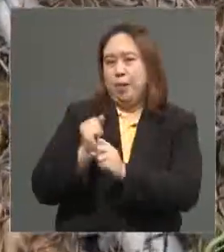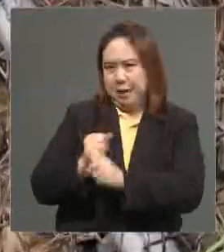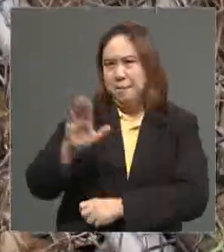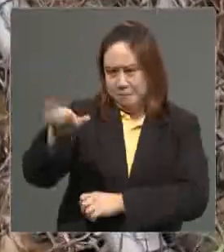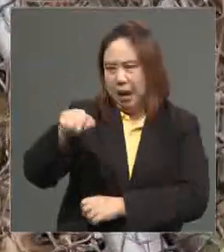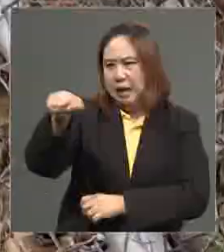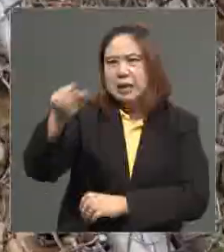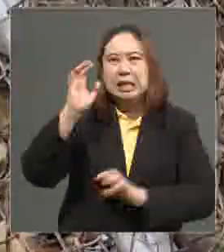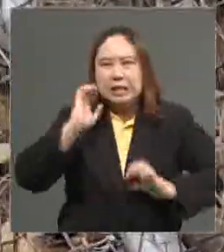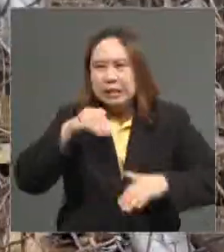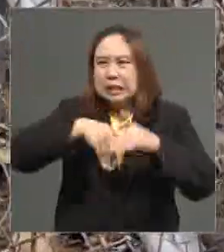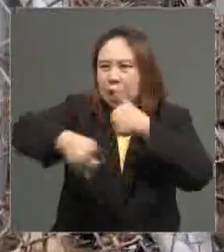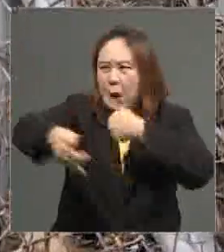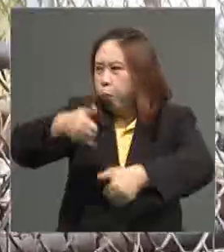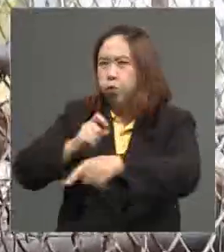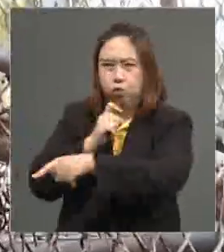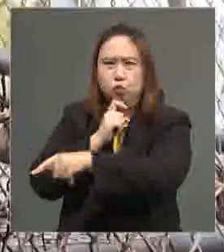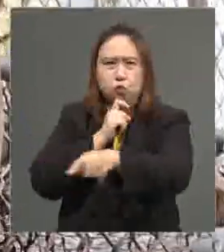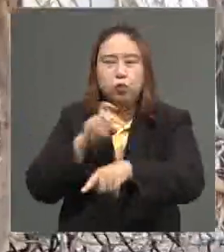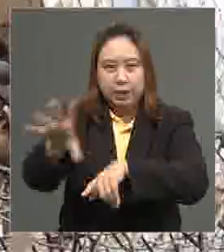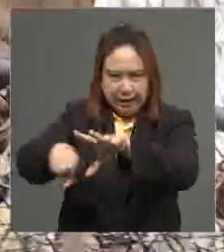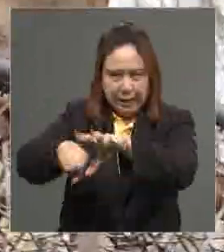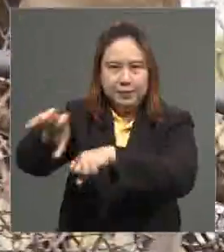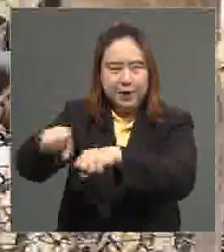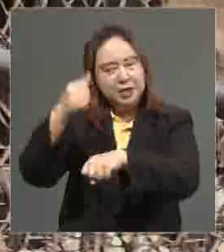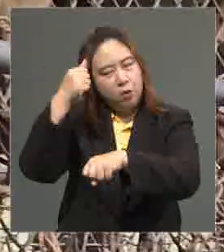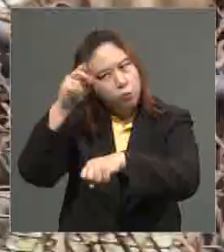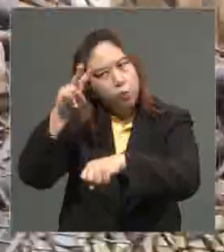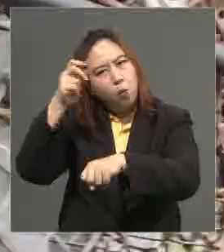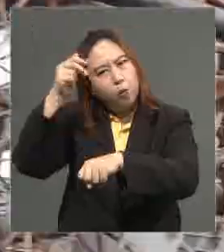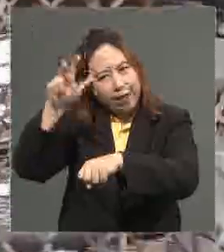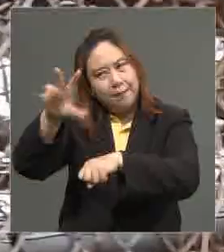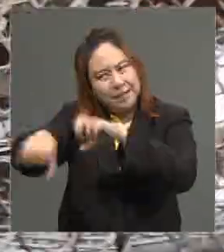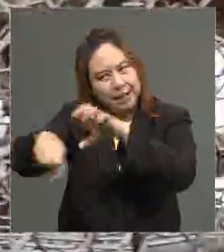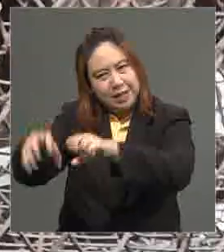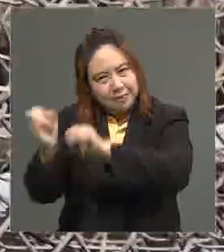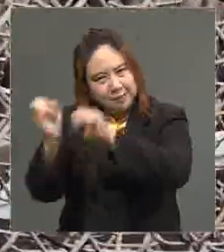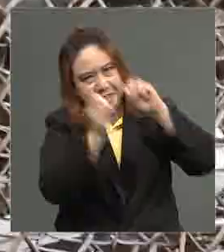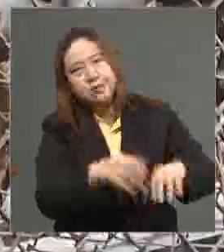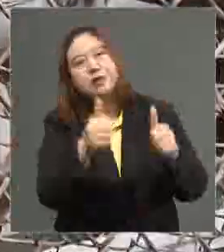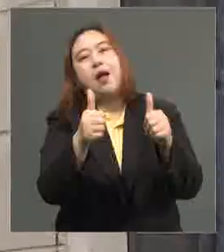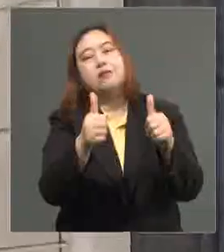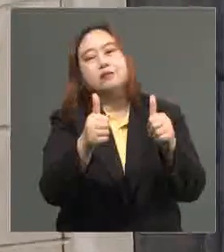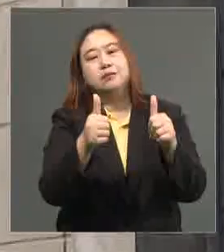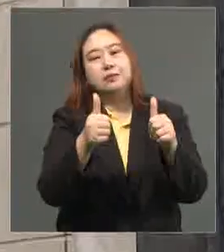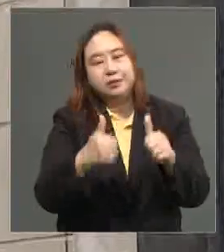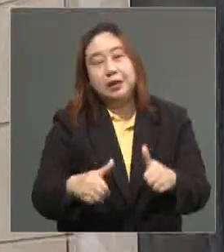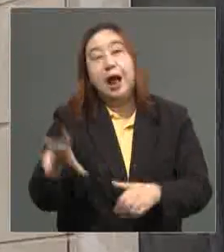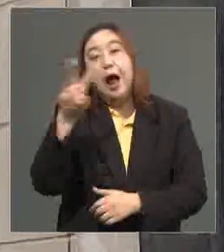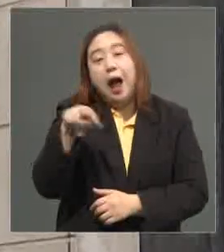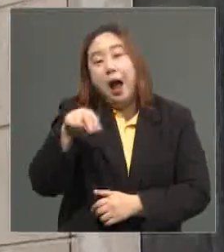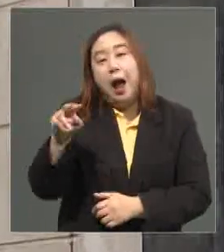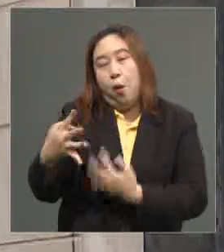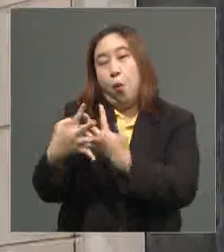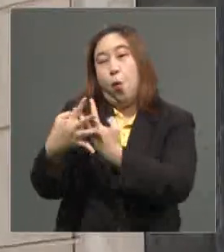ลิงที่เหลือข้างนอกนะฮะคาดว่าจะใช้เวลา 2ถึง 3วันโดยเจ้าหน้าที่จะนำกรงดักจับลิง